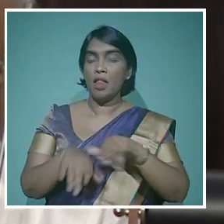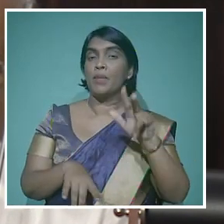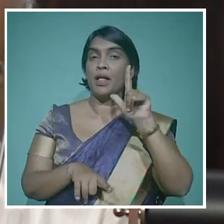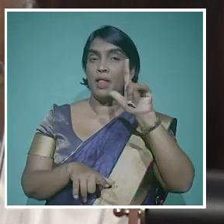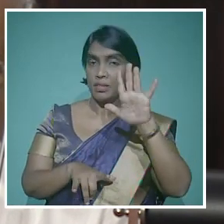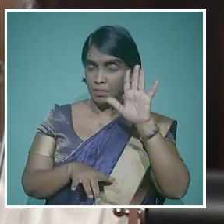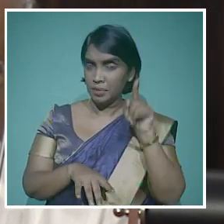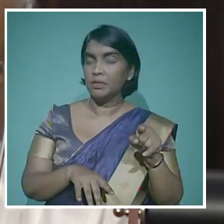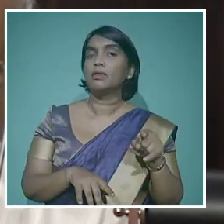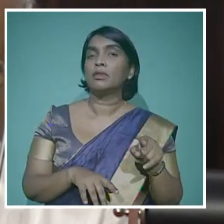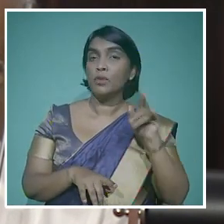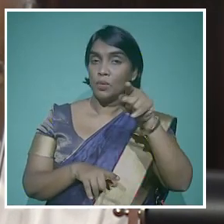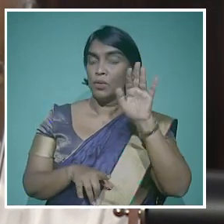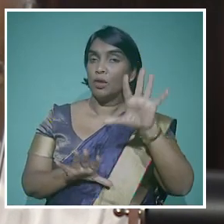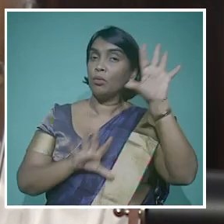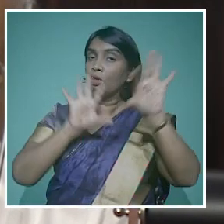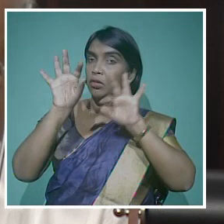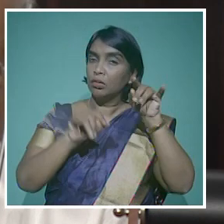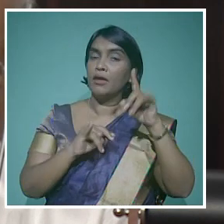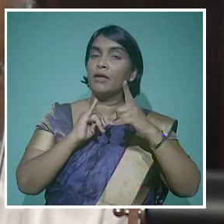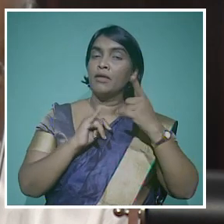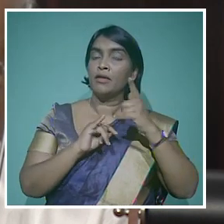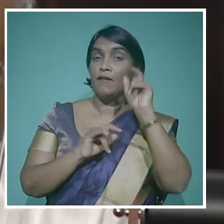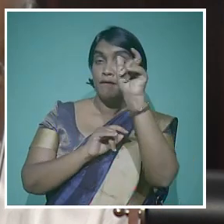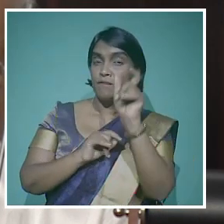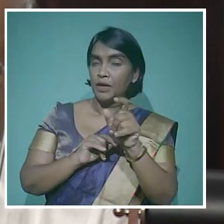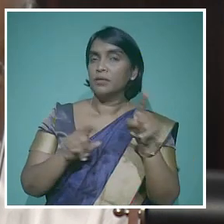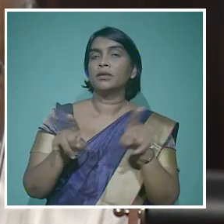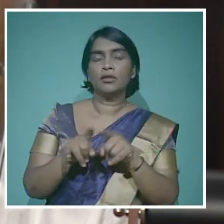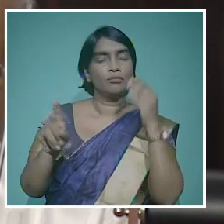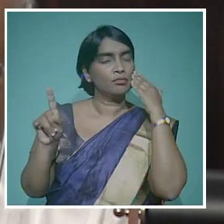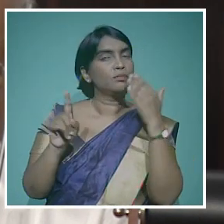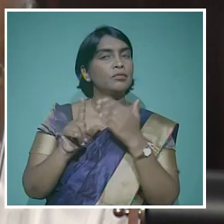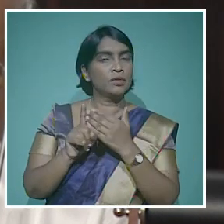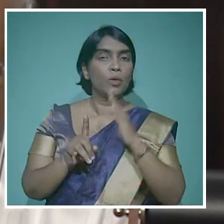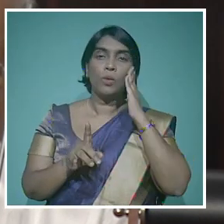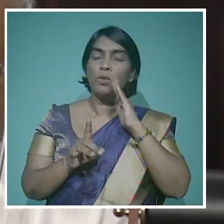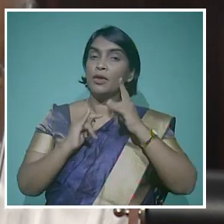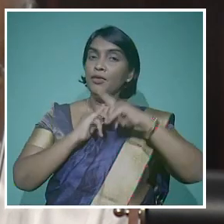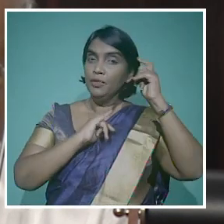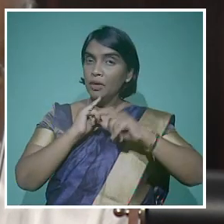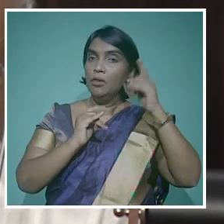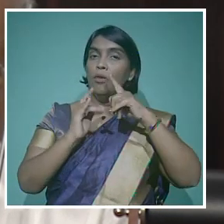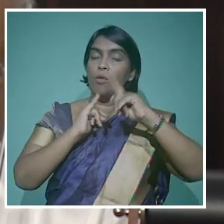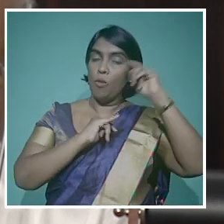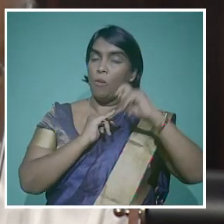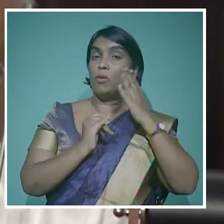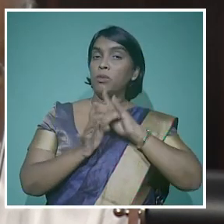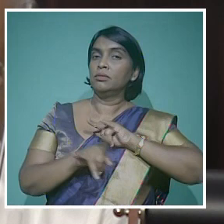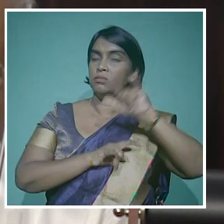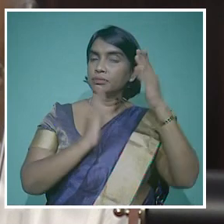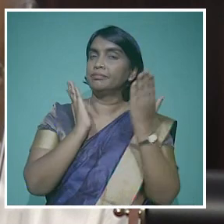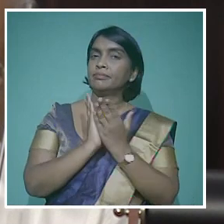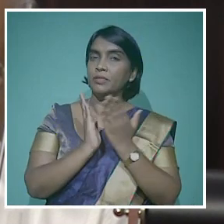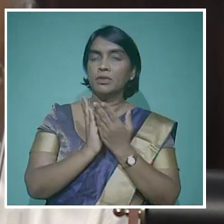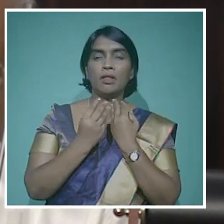දෙනෙකු සඳහා ඔවුන් විසින් තෝරා ගන්න ලබන විෂය ශාස්ත්‍රයේ පදනම්ම විදේශ විශ්වවිද්‍යාලයෙන් උපාධි හැදෑරීම